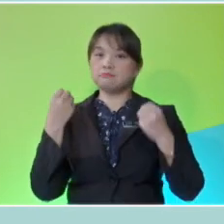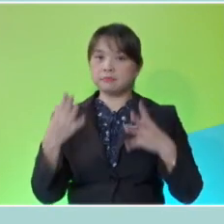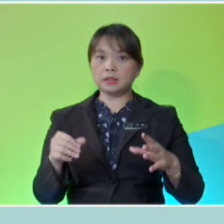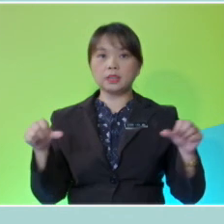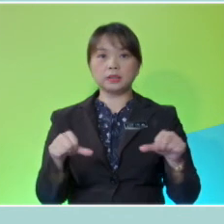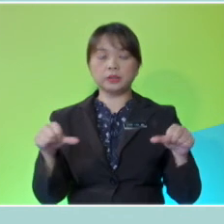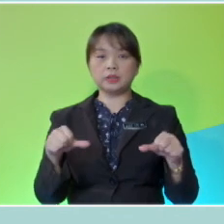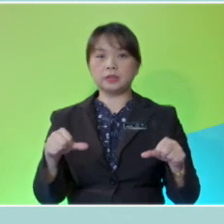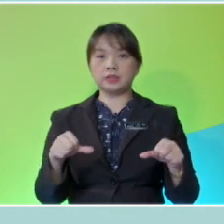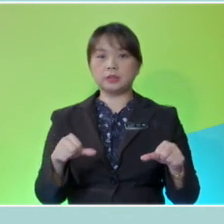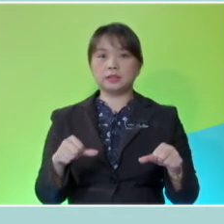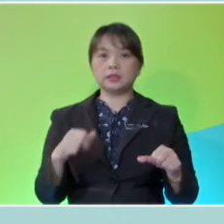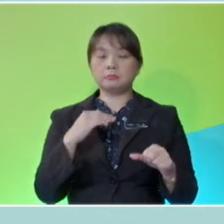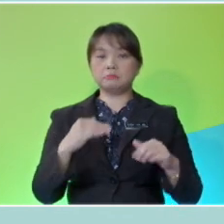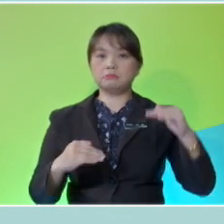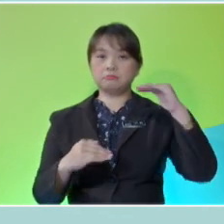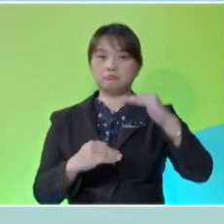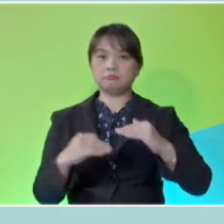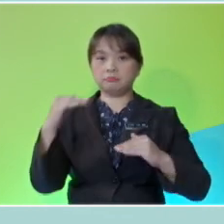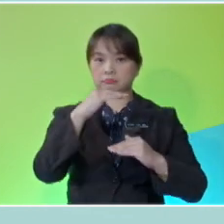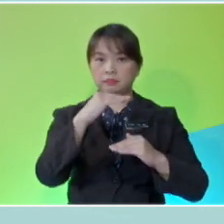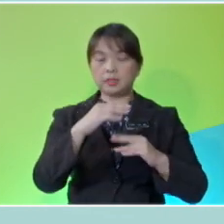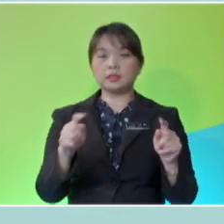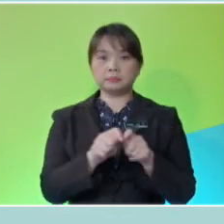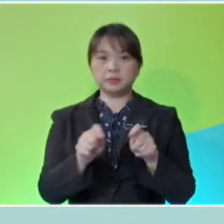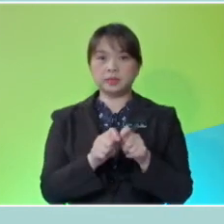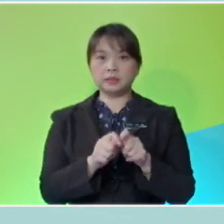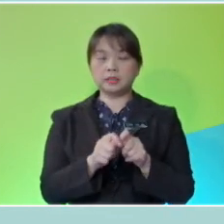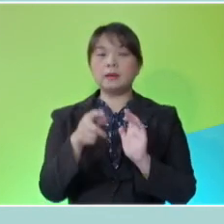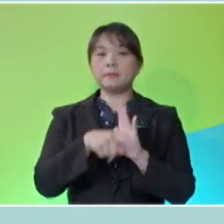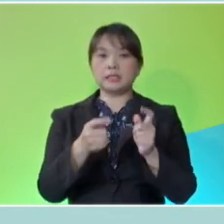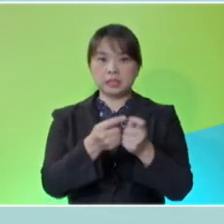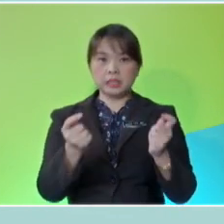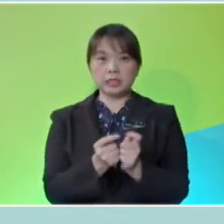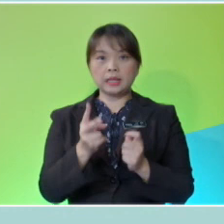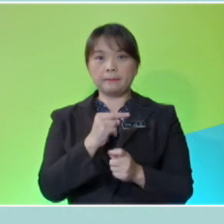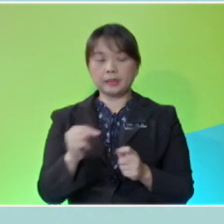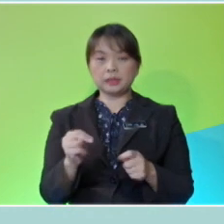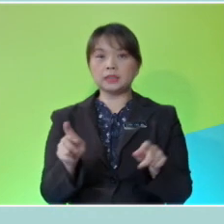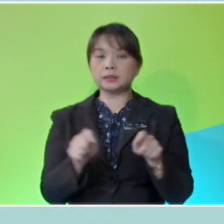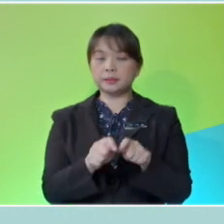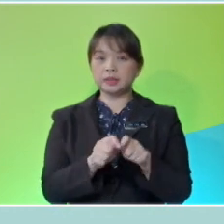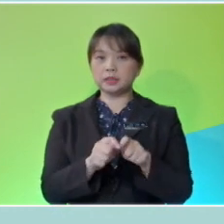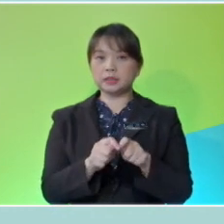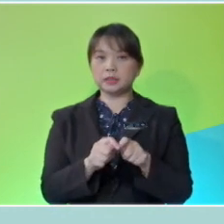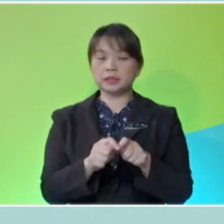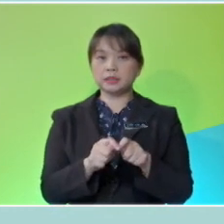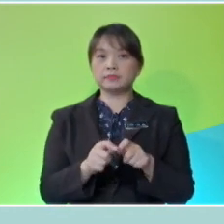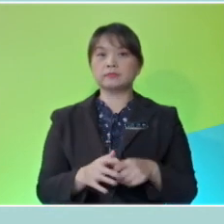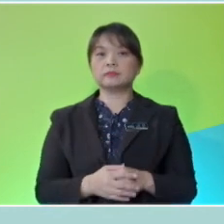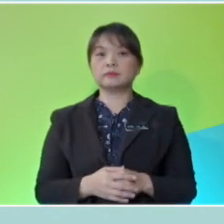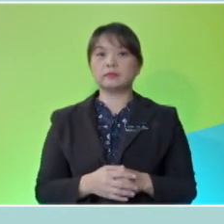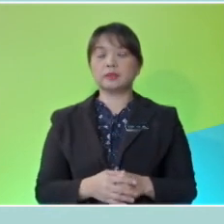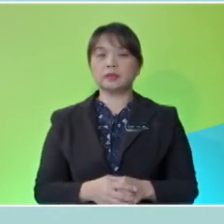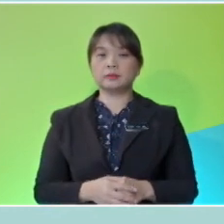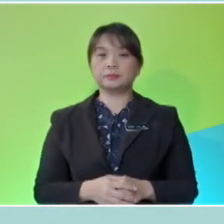ataupun pembinaan yang dapat kita lakukan di kawasan Tanah Paman seperti bertepatan Oke activity Perindustrian dan sebagainya seperti yang ditunjukkan